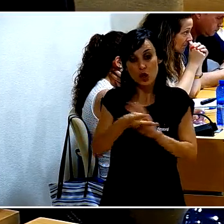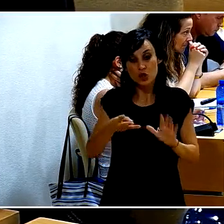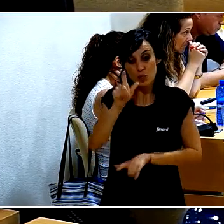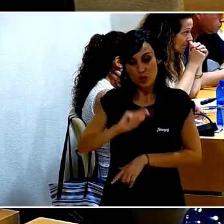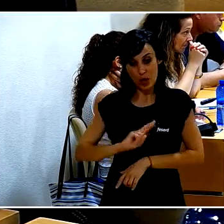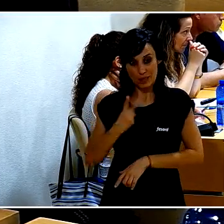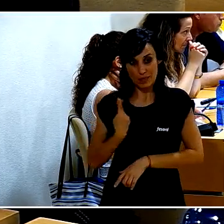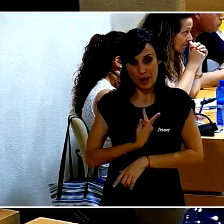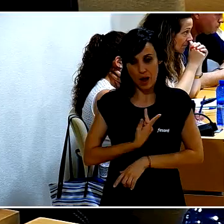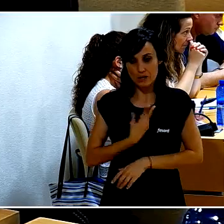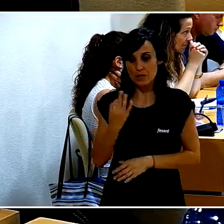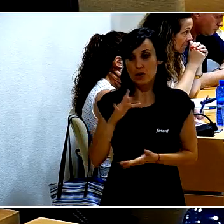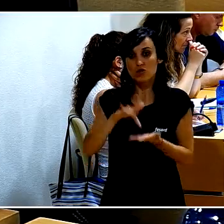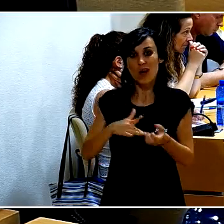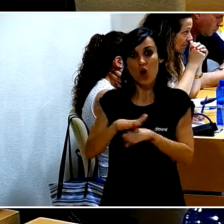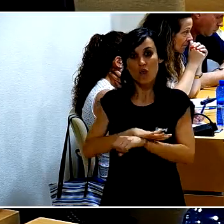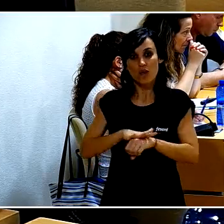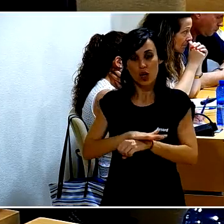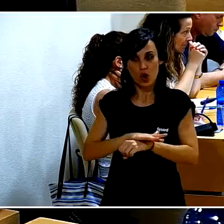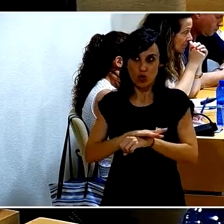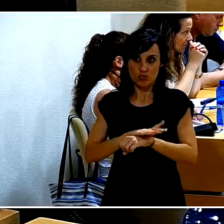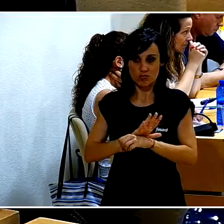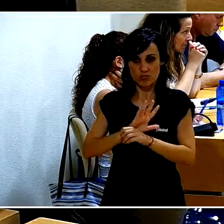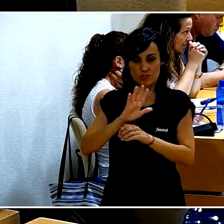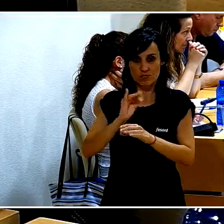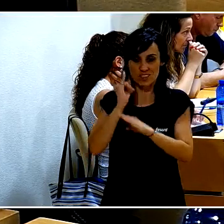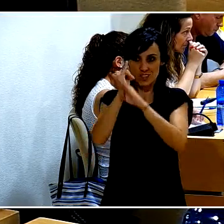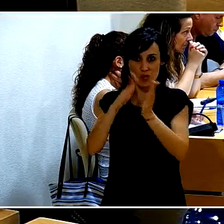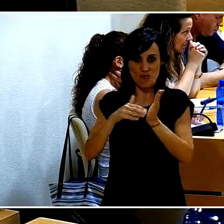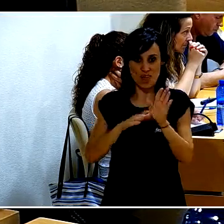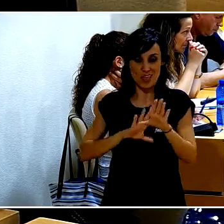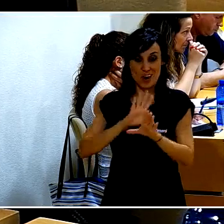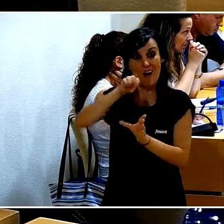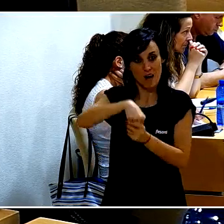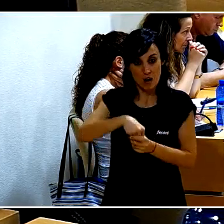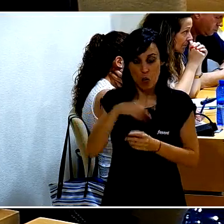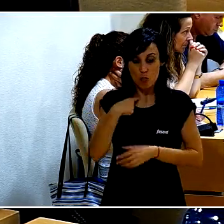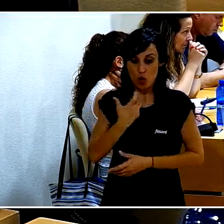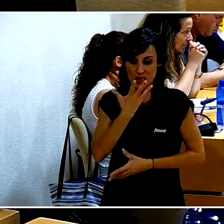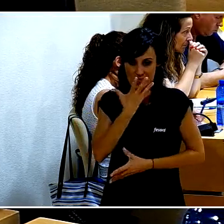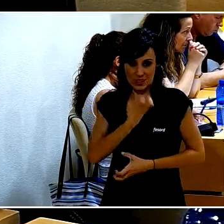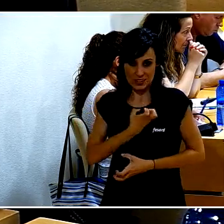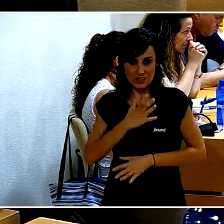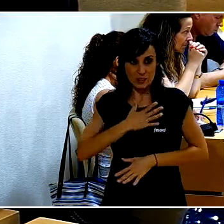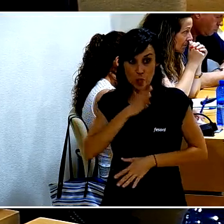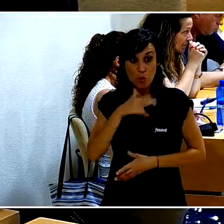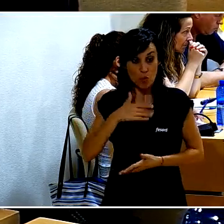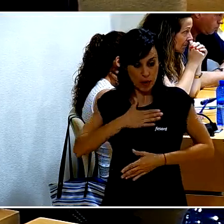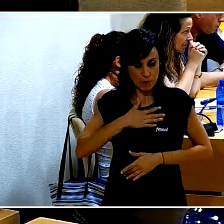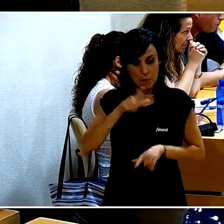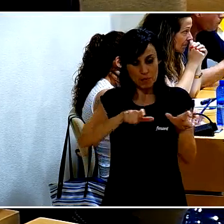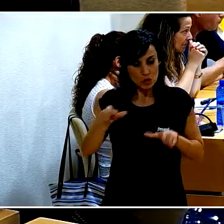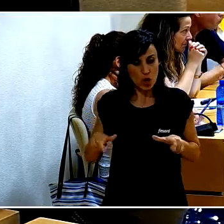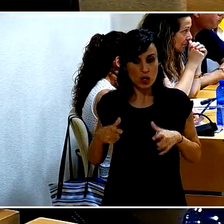a un govern d'una institució valenciana. I dic que és trist perquè, tot i que per a mi i per a moltes altres persones